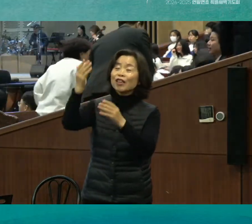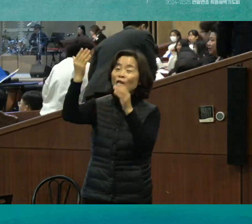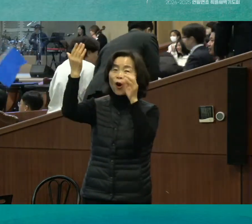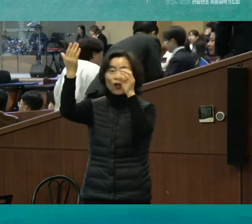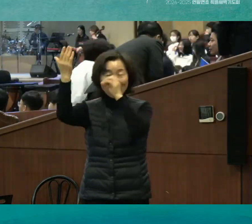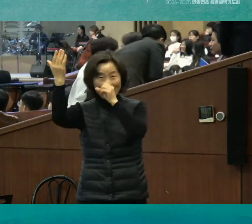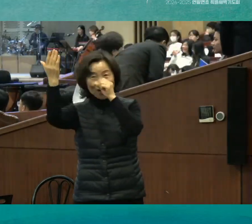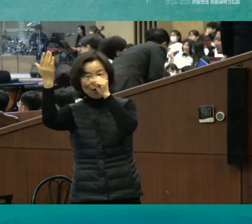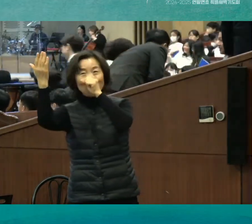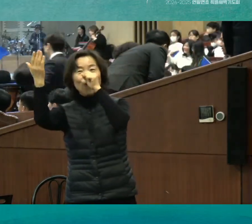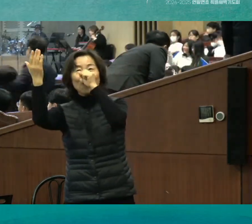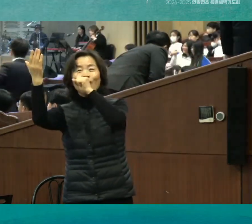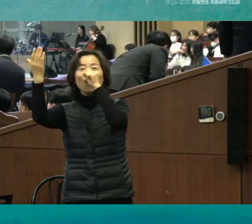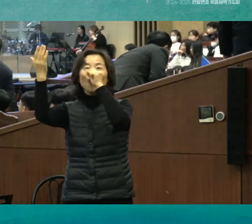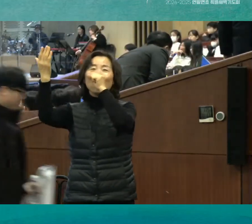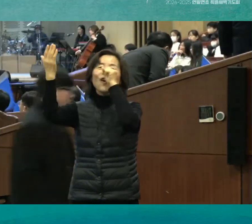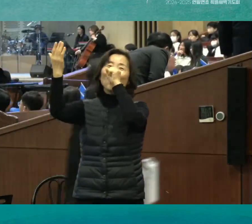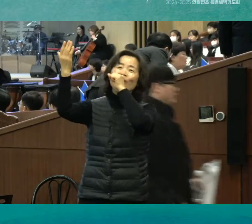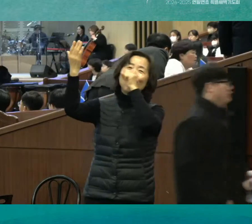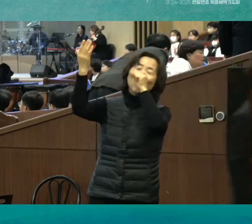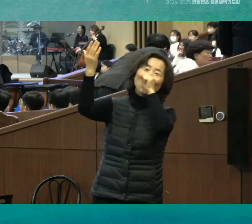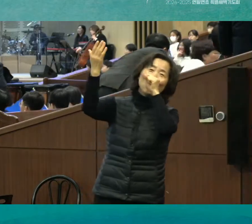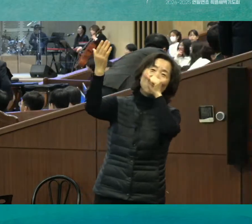예수가 좋다고